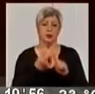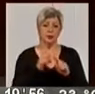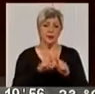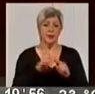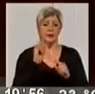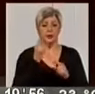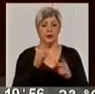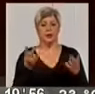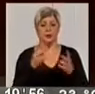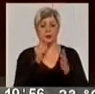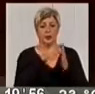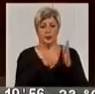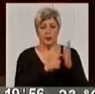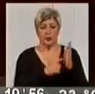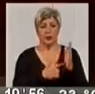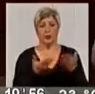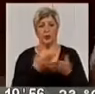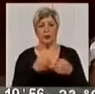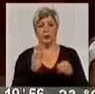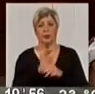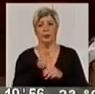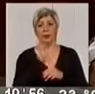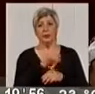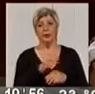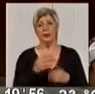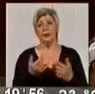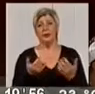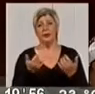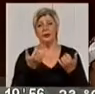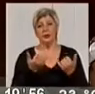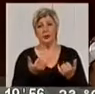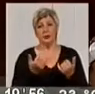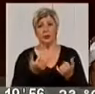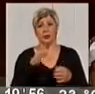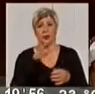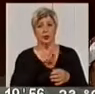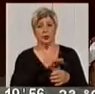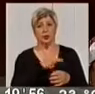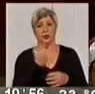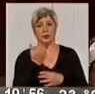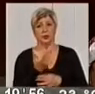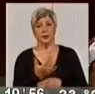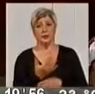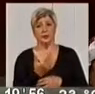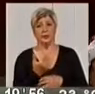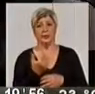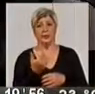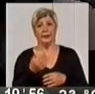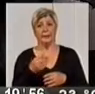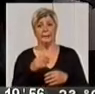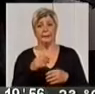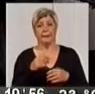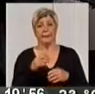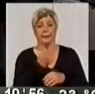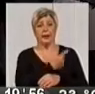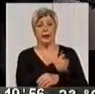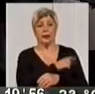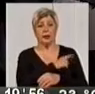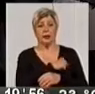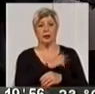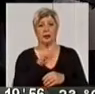на підставі цього ми її направляємо. Ну, на сьогодні користується попитом дитяча клініка для дітей ДЦП, реабілітація в